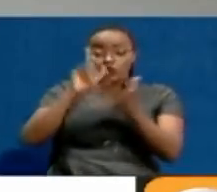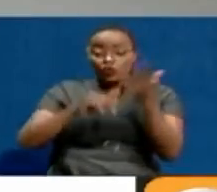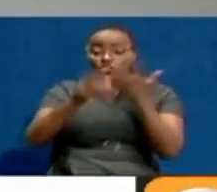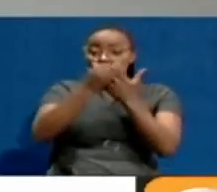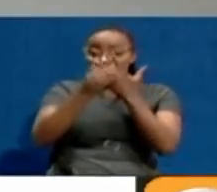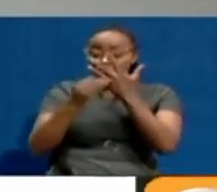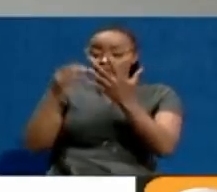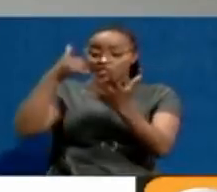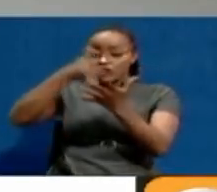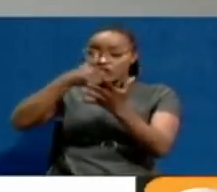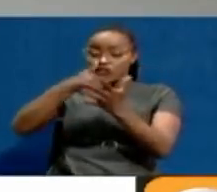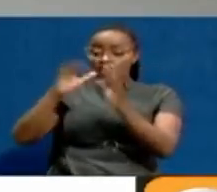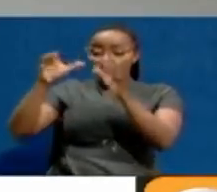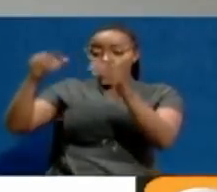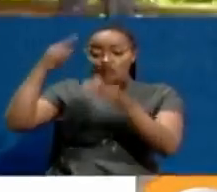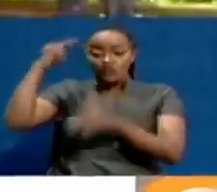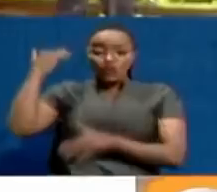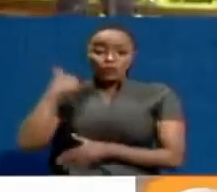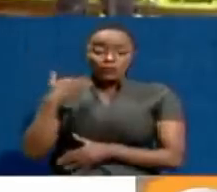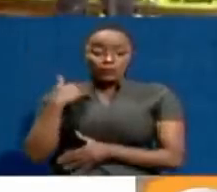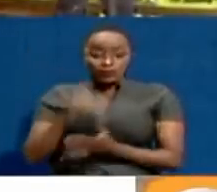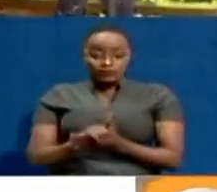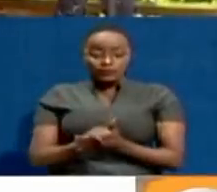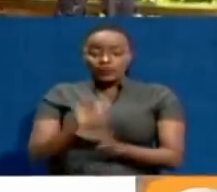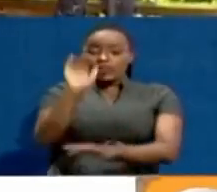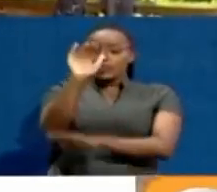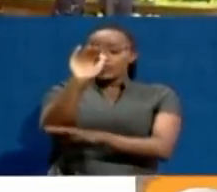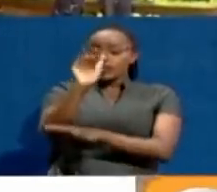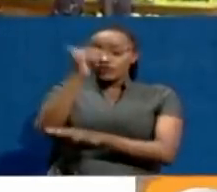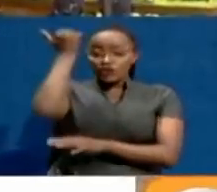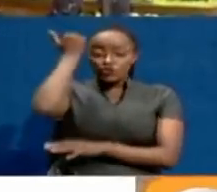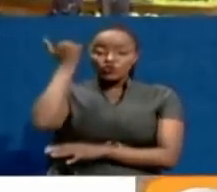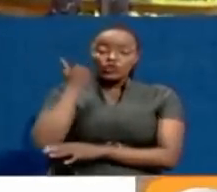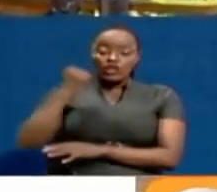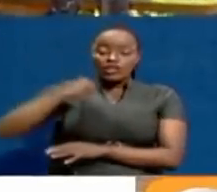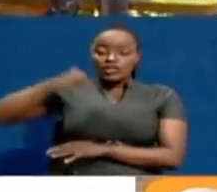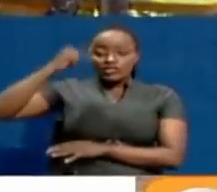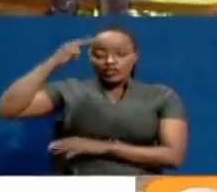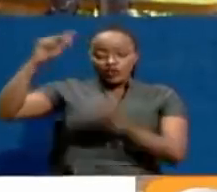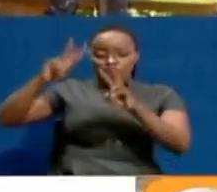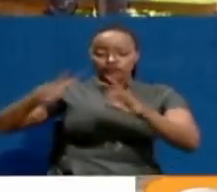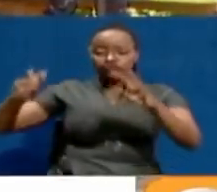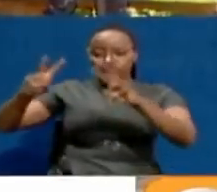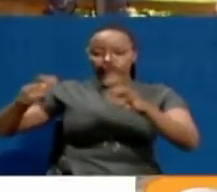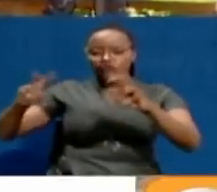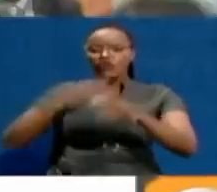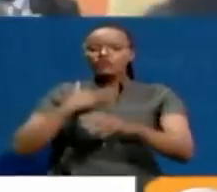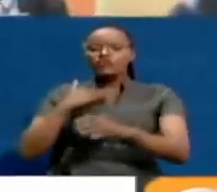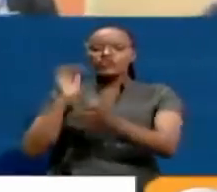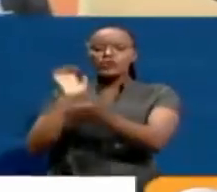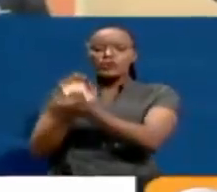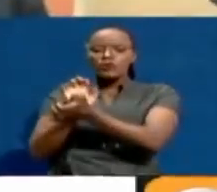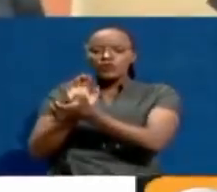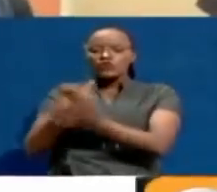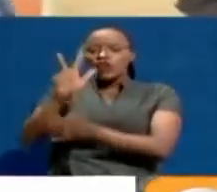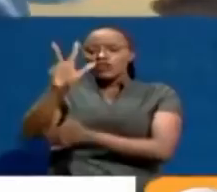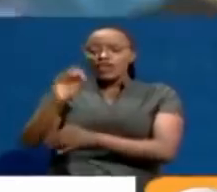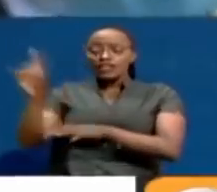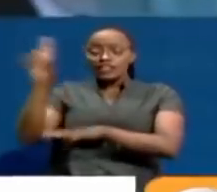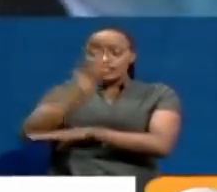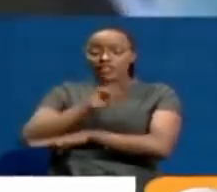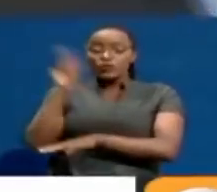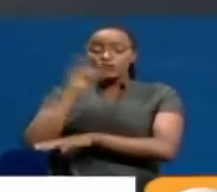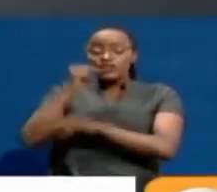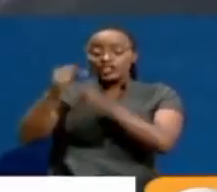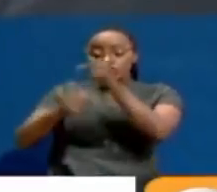Sonko anajihusisha na kundi la kigaidi. Katika ombi kwa mahakama, ambapo upande wa upelelezi ulitaka kumzuia kwa siku 30